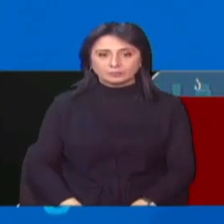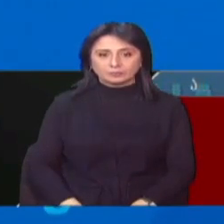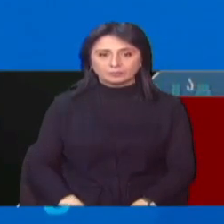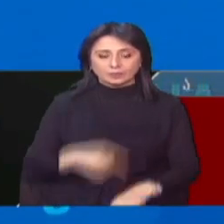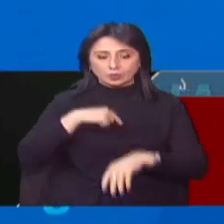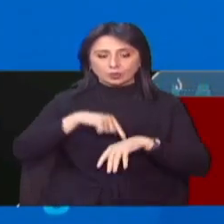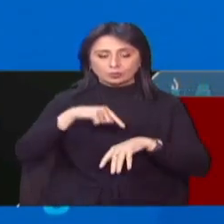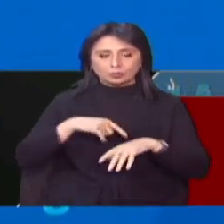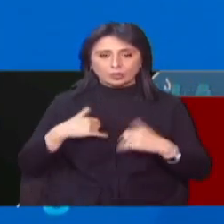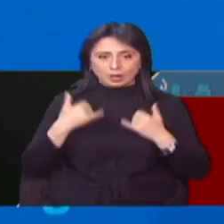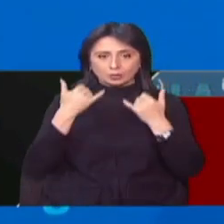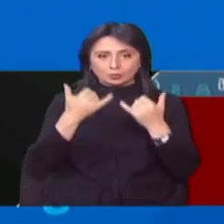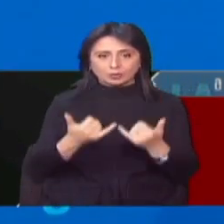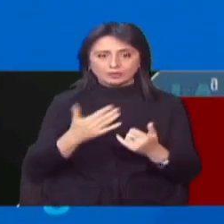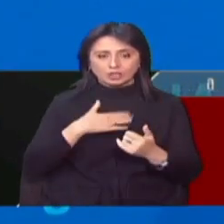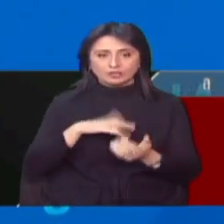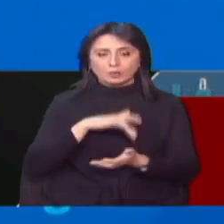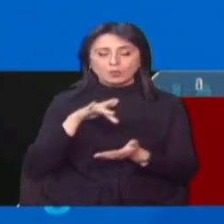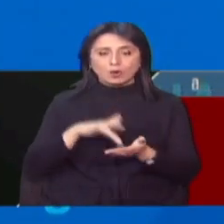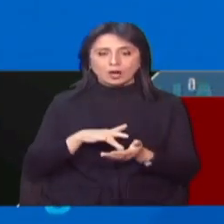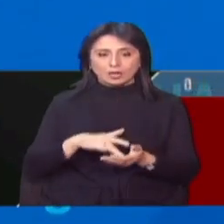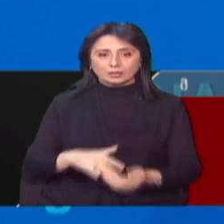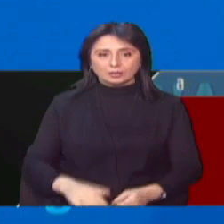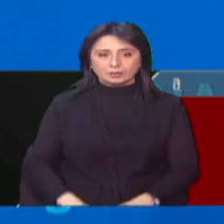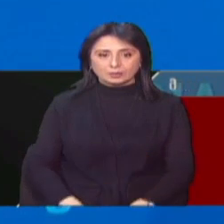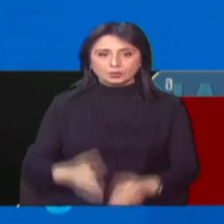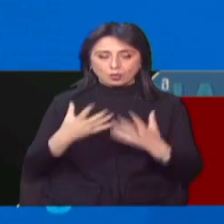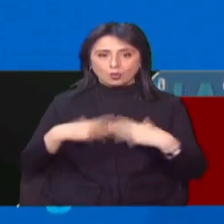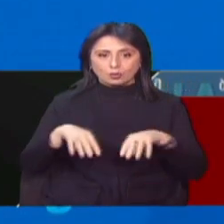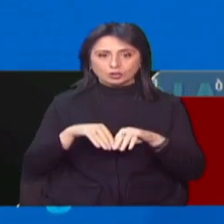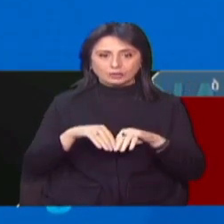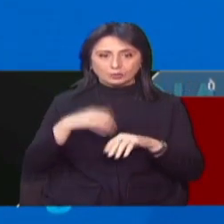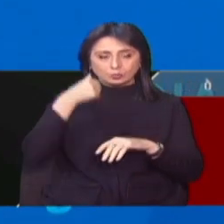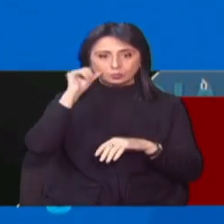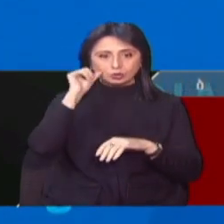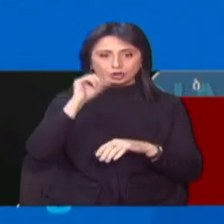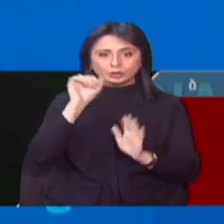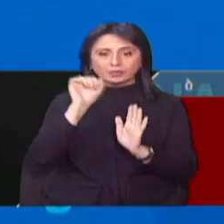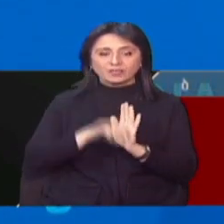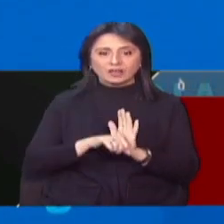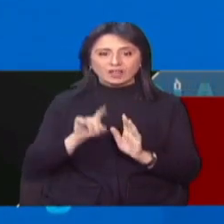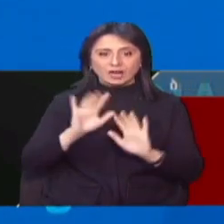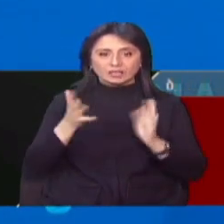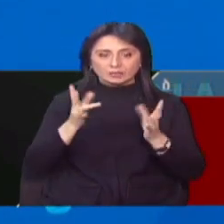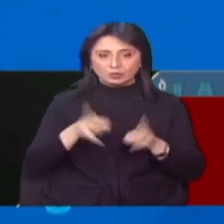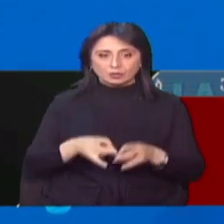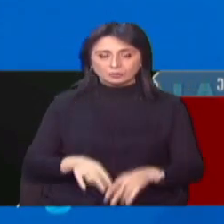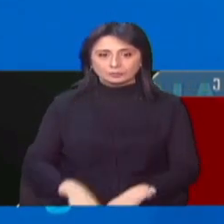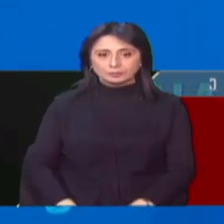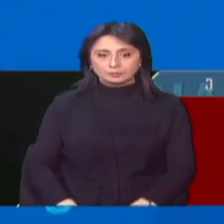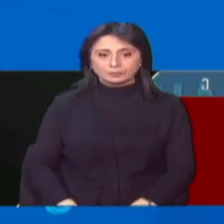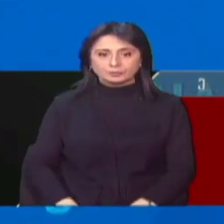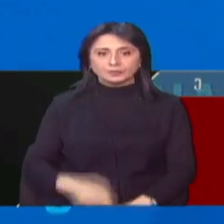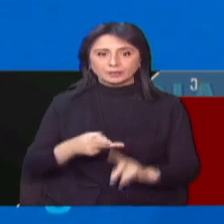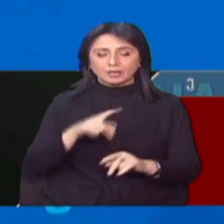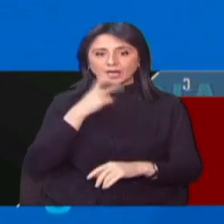Tanazoba Gamouskado, Cioni Mokalakis Ojax, Kushin, Skuleloba, Atsmohta.